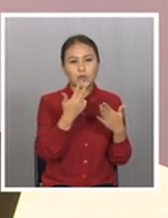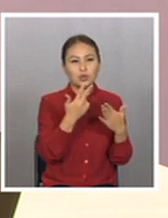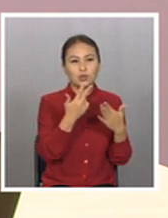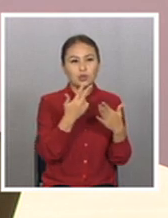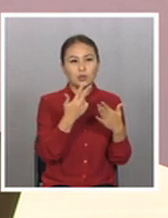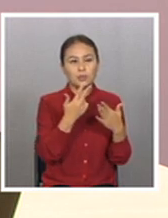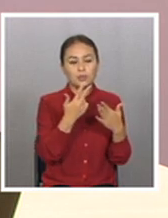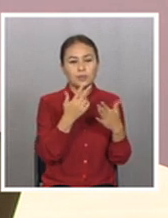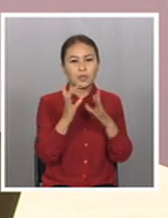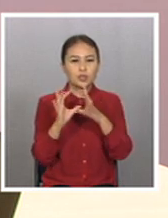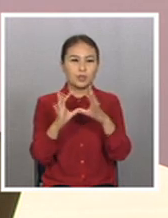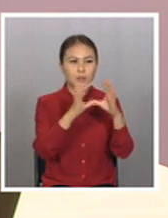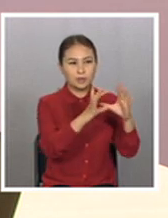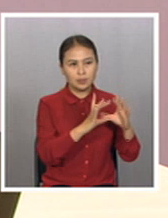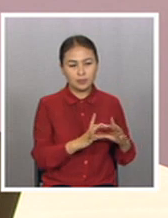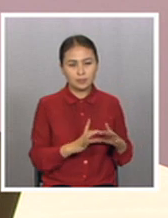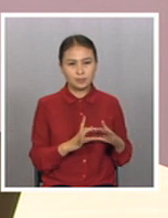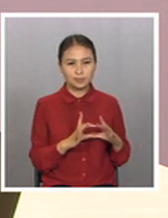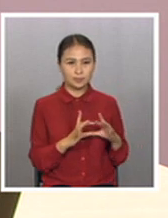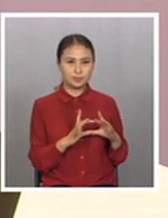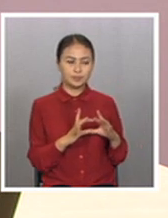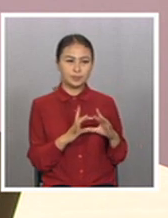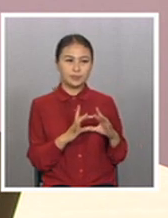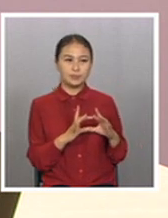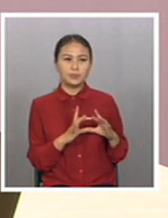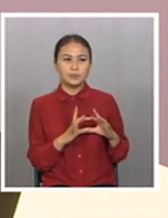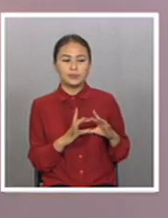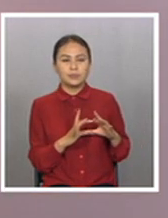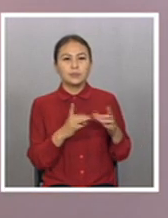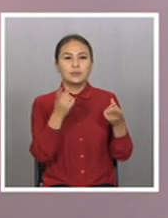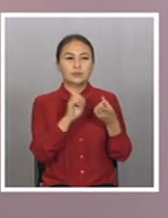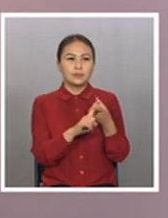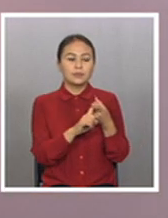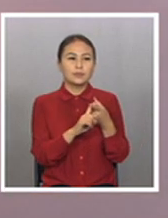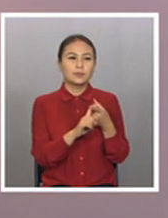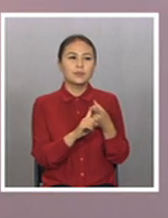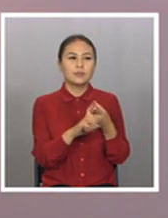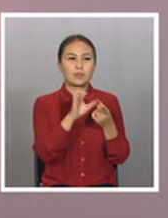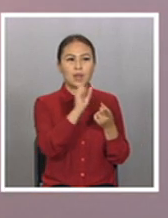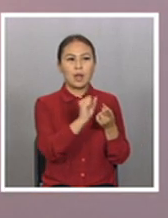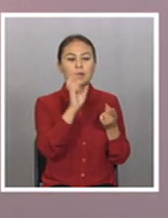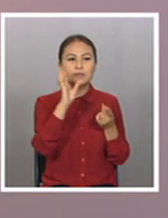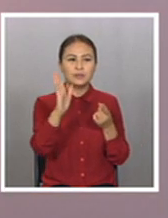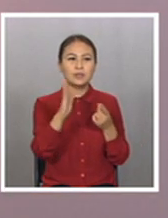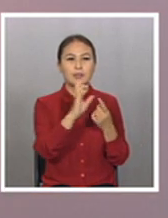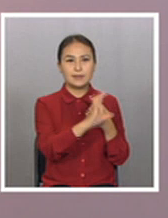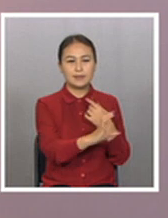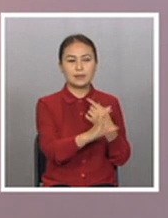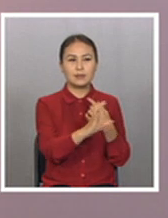жиынға, яғни үш дөңгелектің қиылысуына ортақ, яғни А, В және